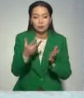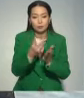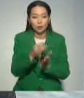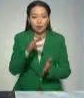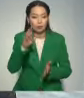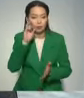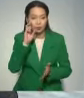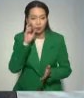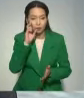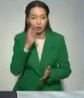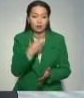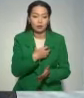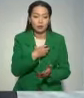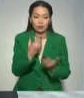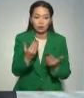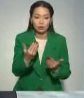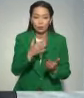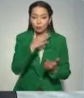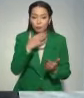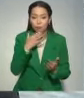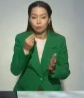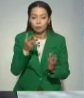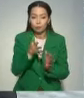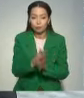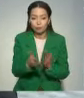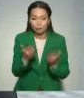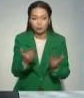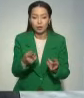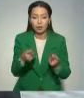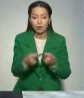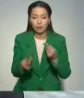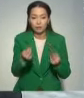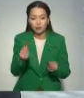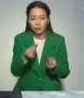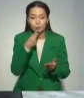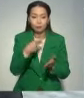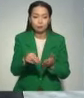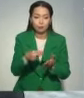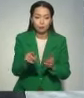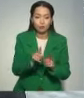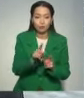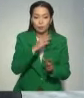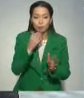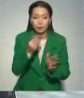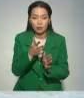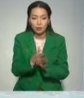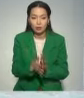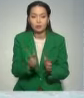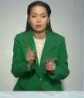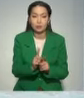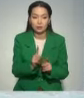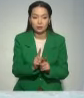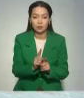и банки основная вот строка большая расходов это соответственно квартплата на продукты что-то уходит там одеться Элементарно